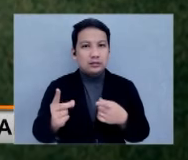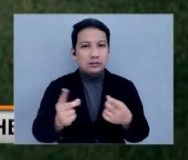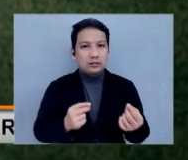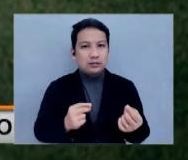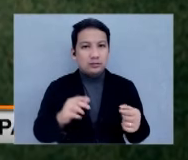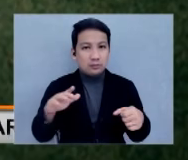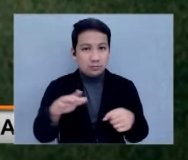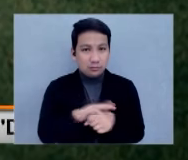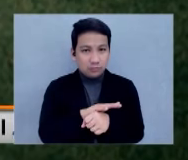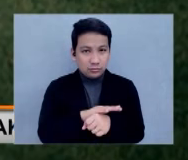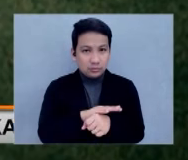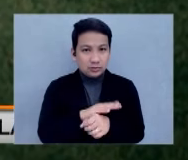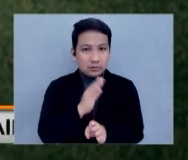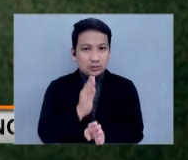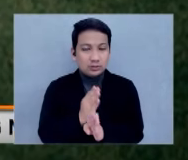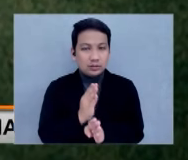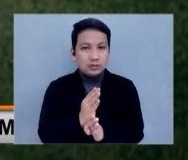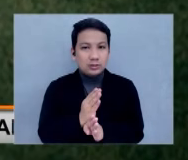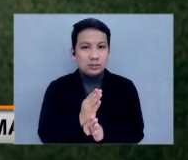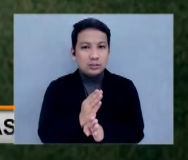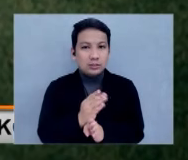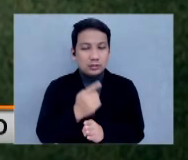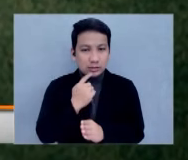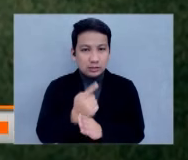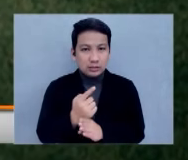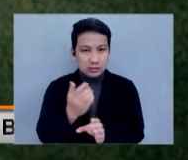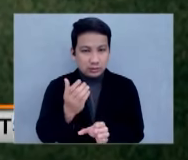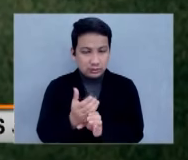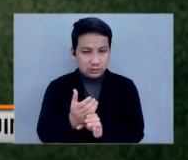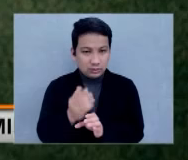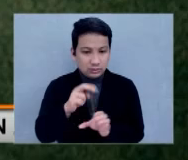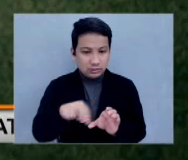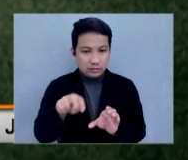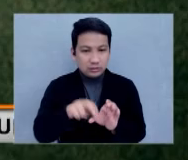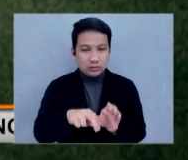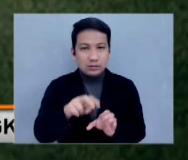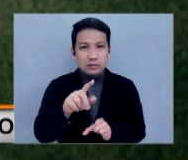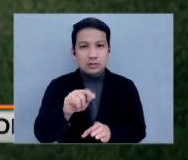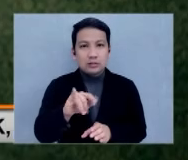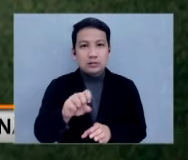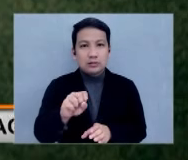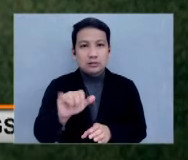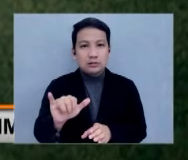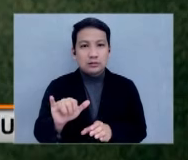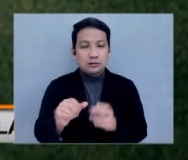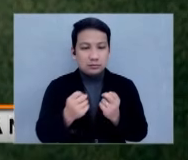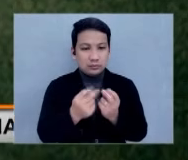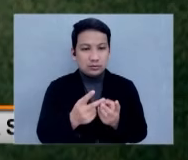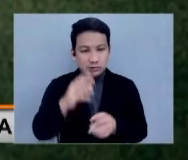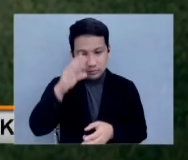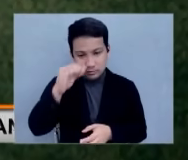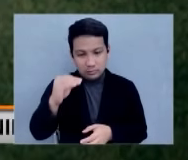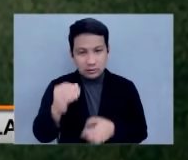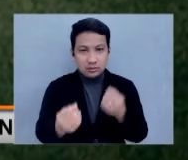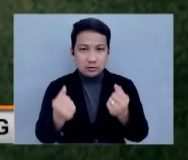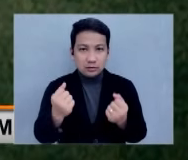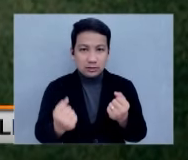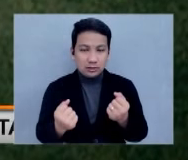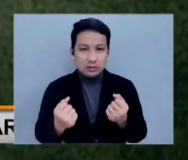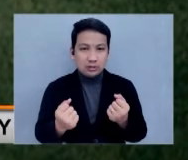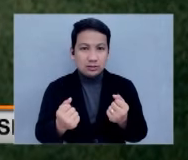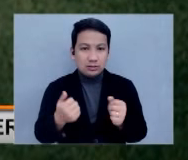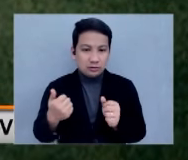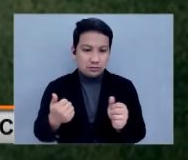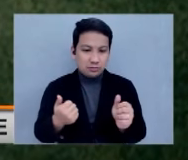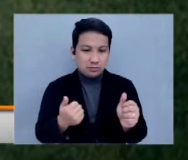bus. Isinakay daw sila sa isang sasakyan kasama si Alias de Soy, live-in partner nito at isang lalaking nagmamaneho. Sinundan daw nila ang bus